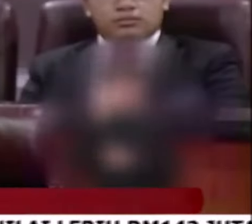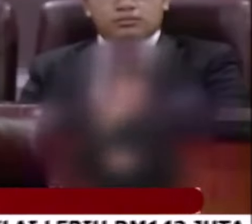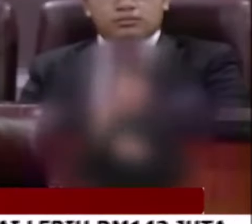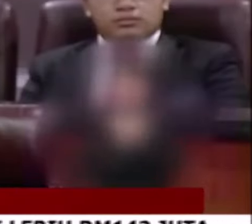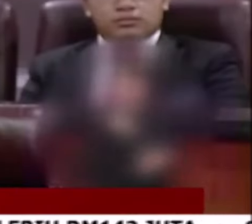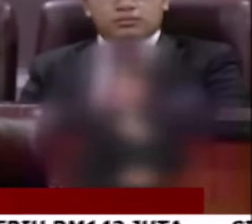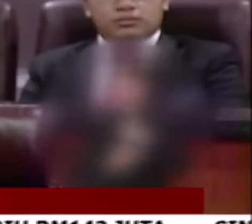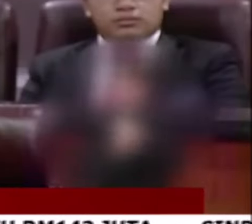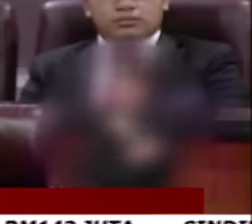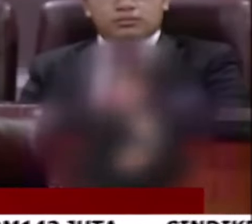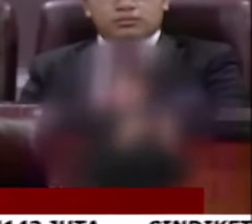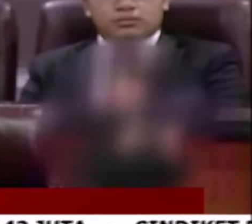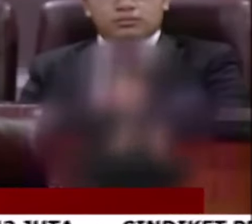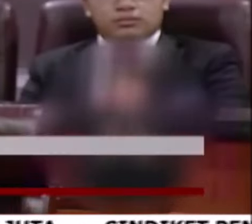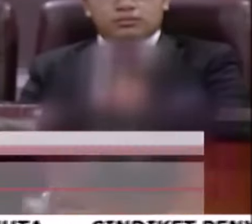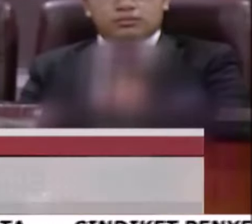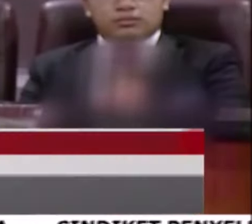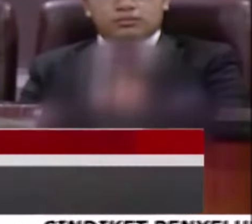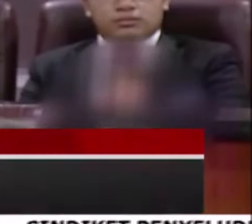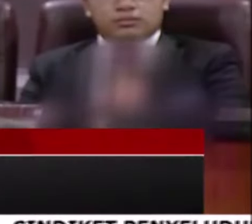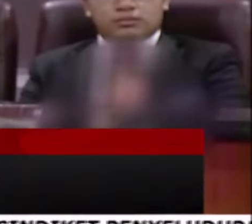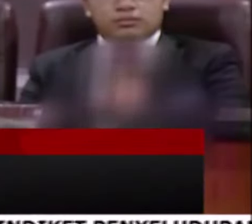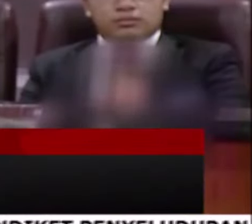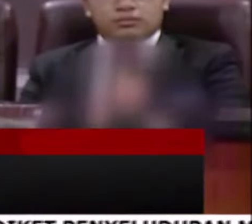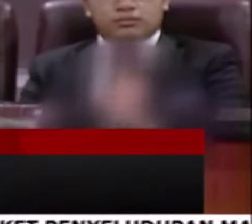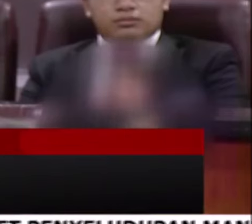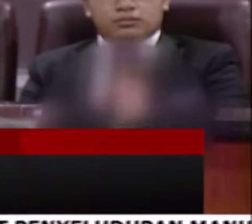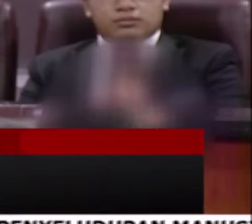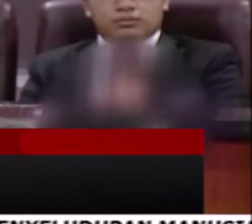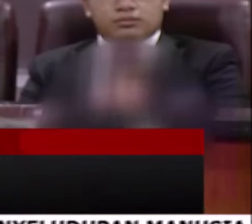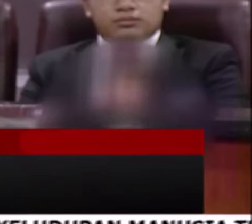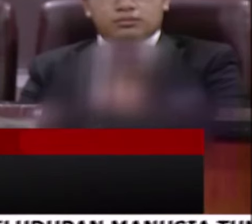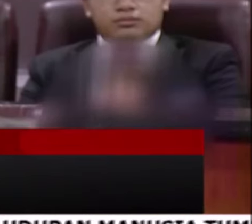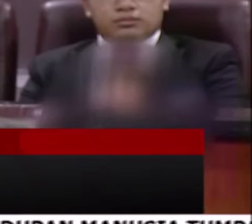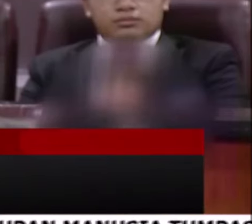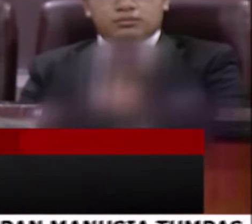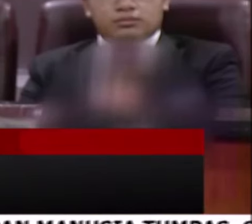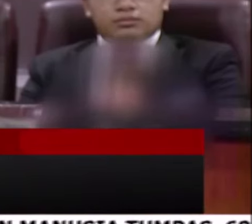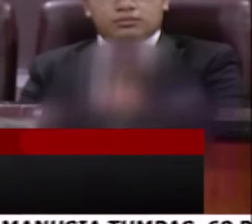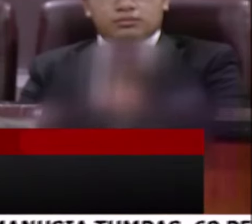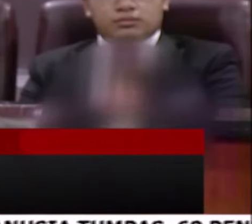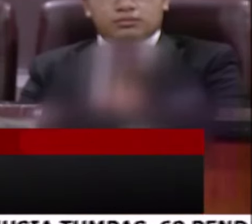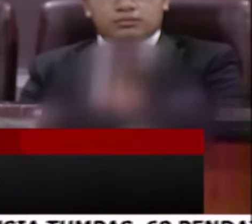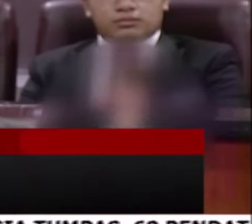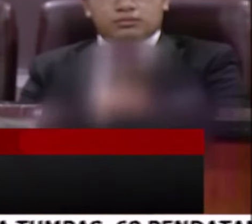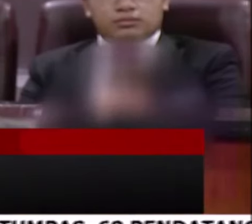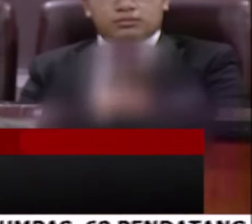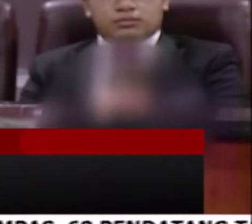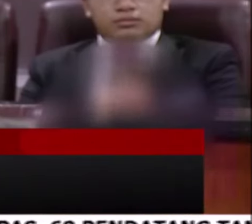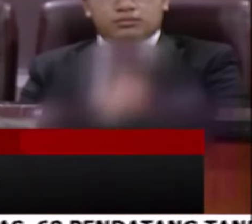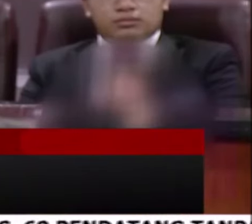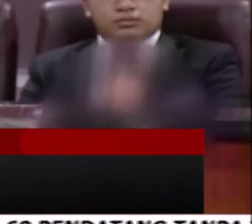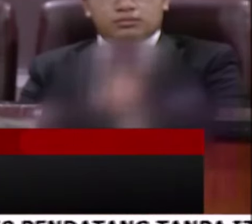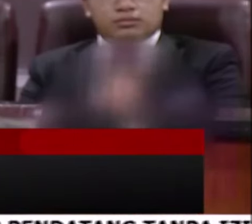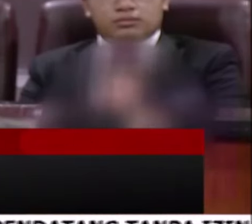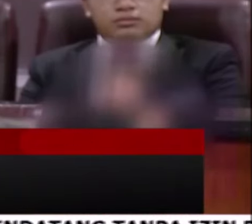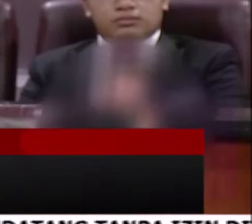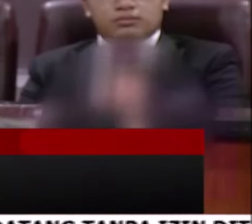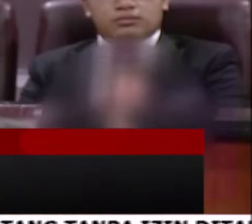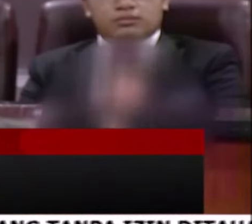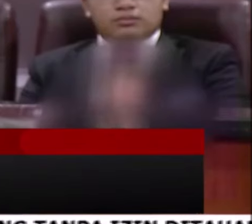மேலவை செய்திகள் சில சுருக்கமாக. இலவசமாக அல்லது குறைந்த விலையில் நிலத்தை தரும் மாநிலங்களில் பிபிஆர் மக்கள்